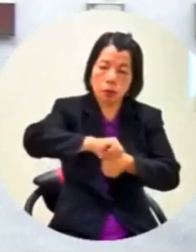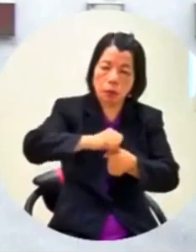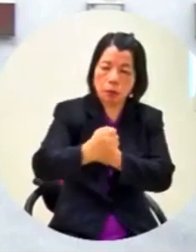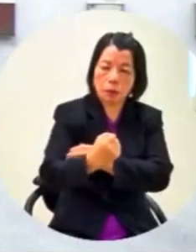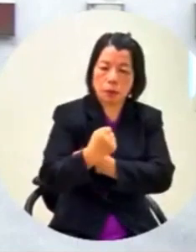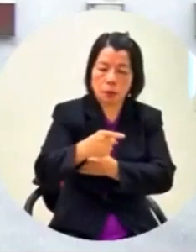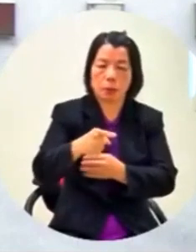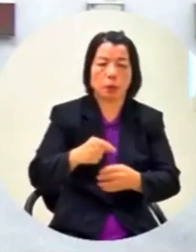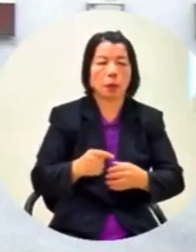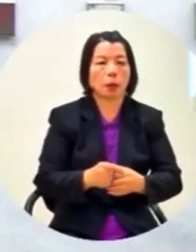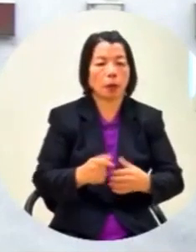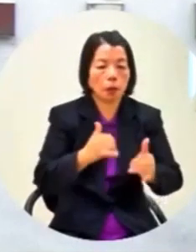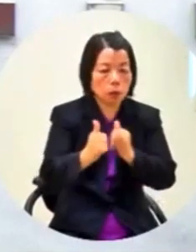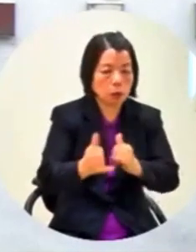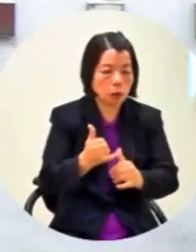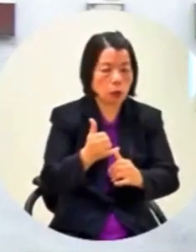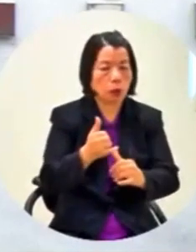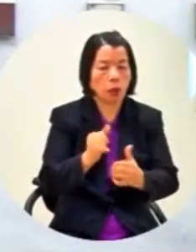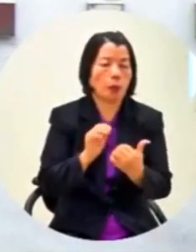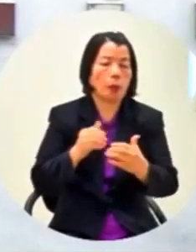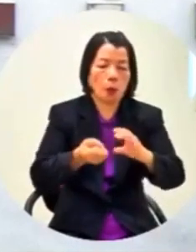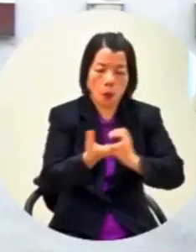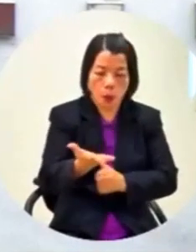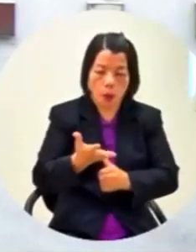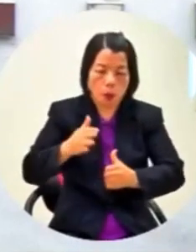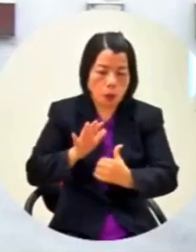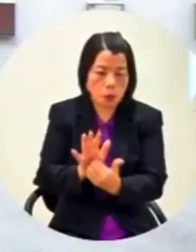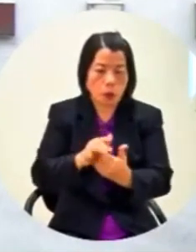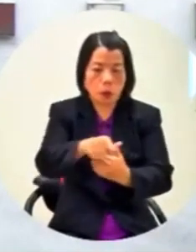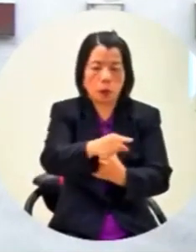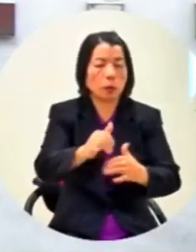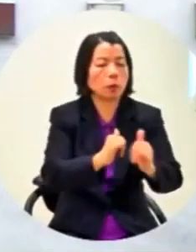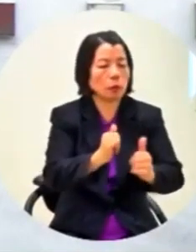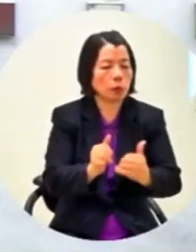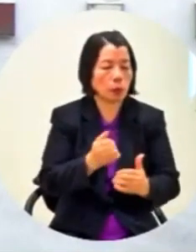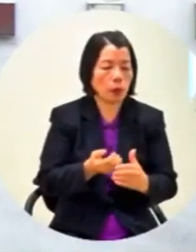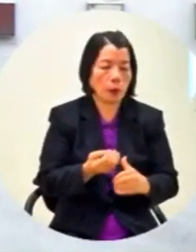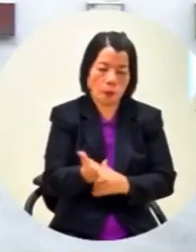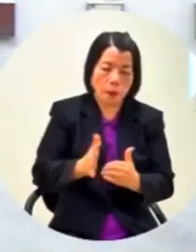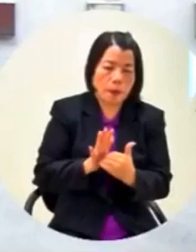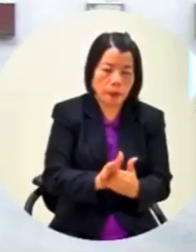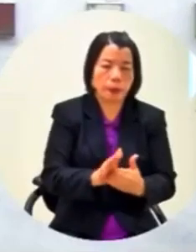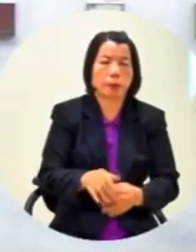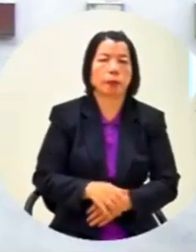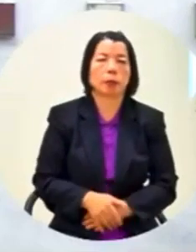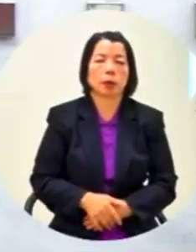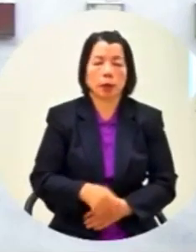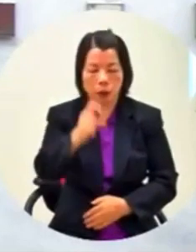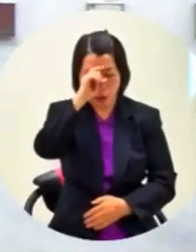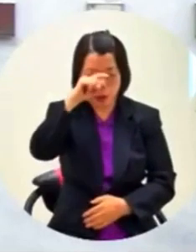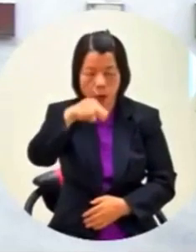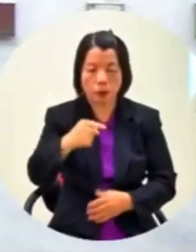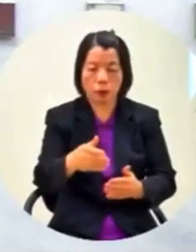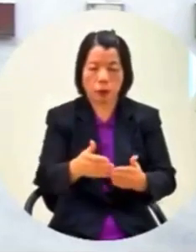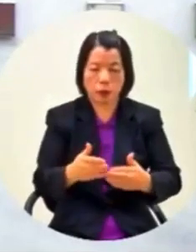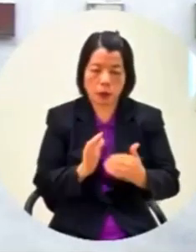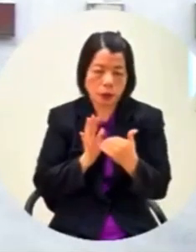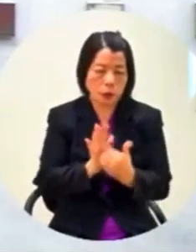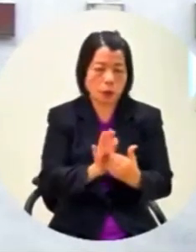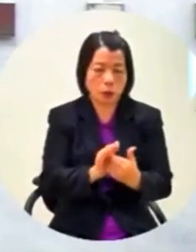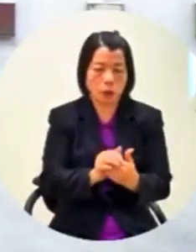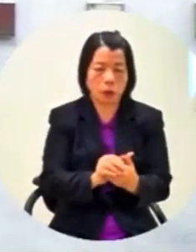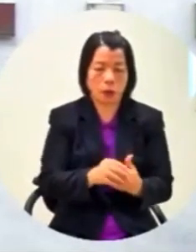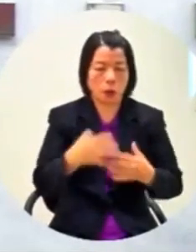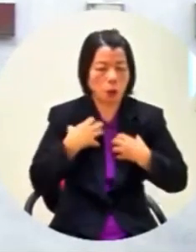沟通、市民合作防疫等，期待以其有效的围堵疫情，避免社